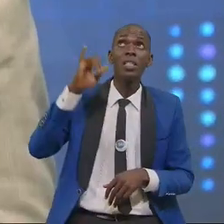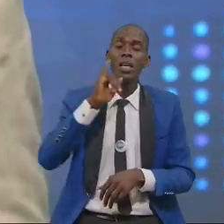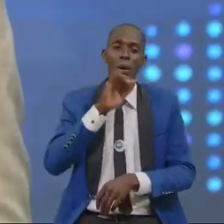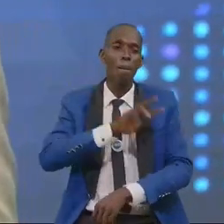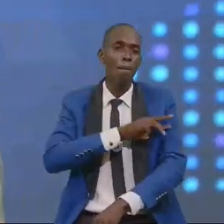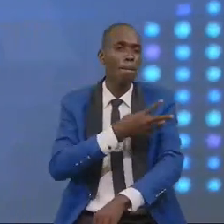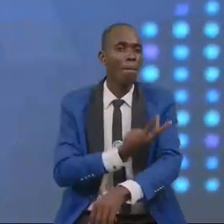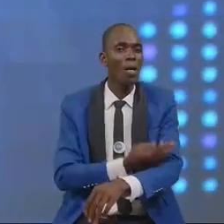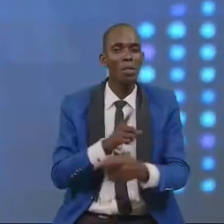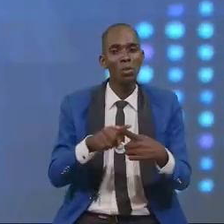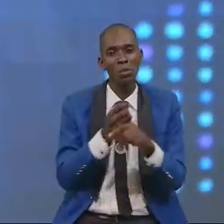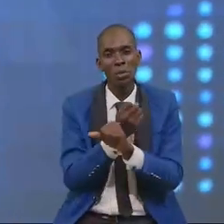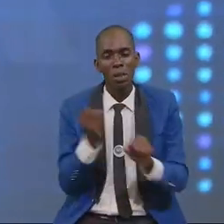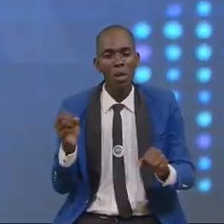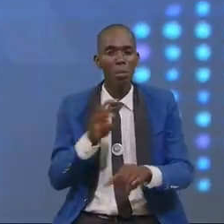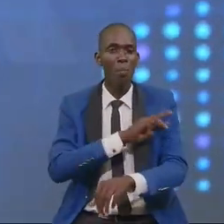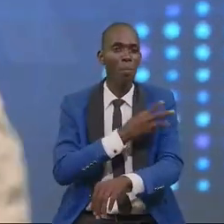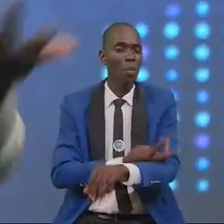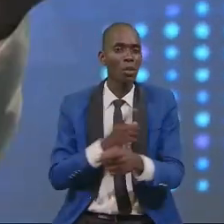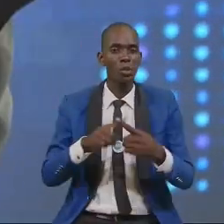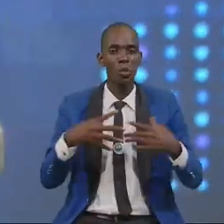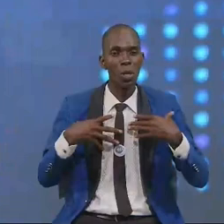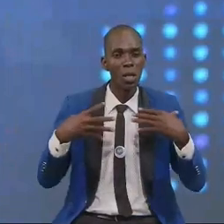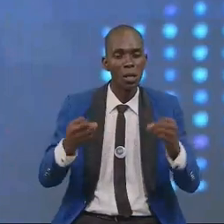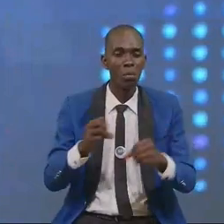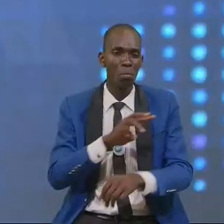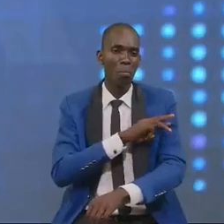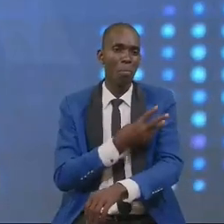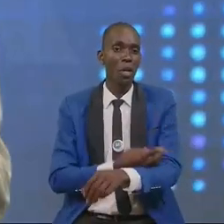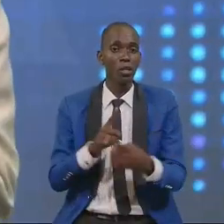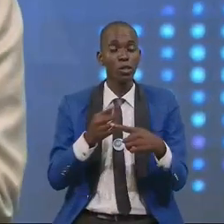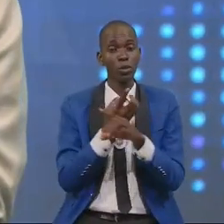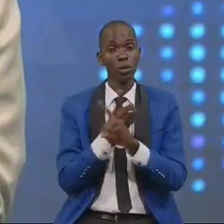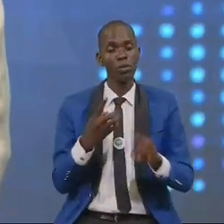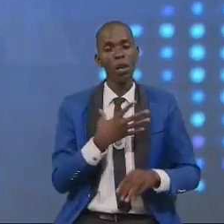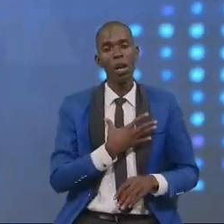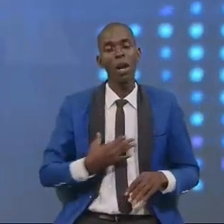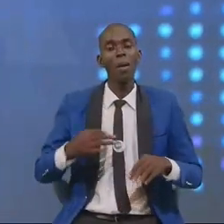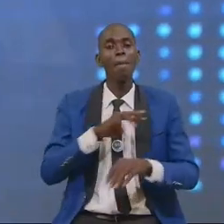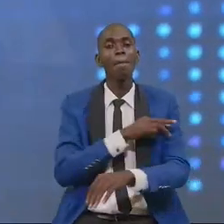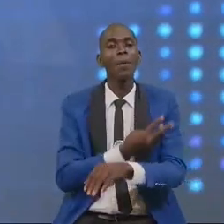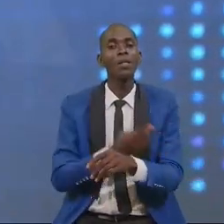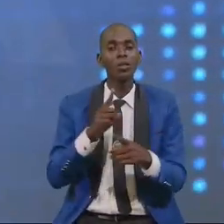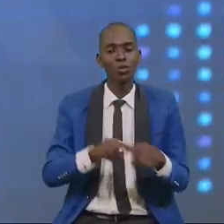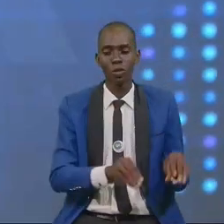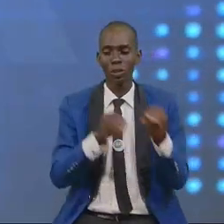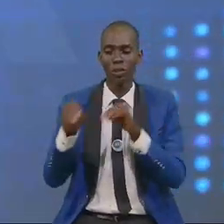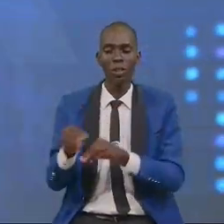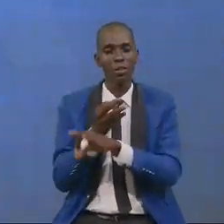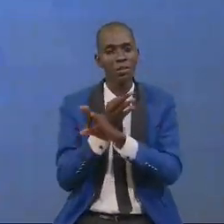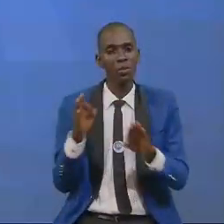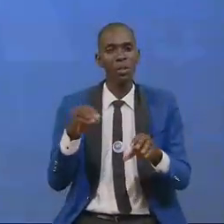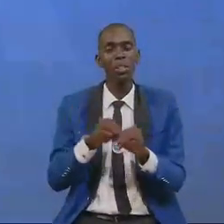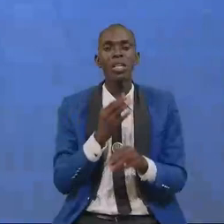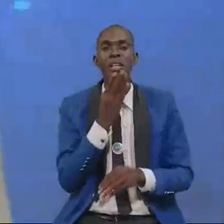pour sauver puissant pour guérir puissant pour délivrer et puissant pour affranchir en